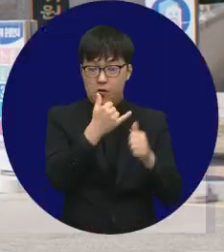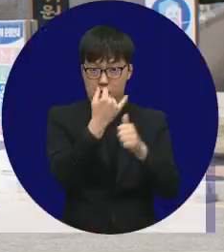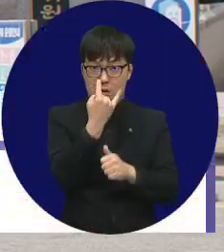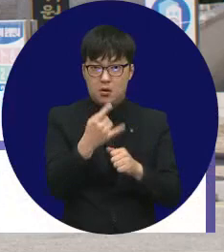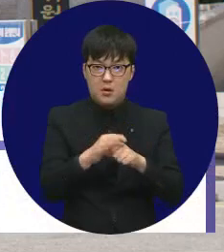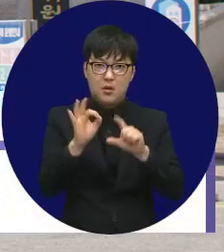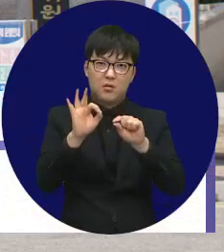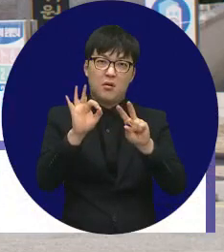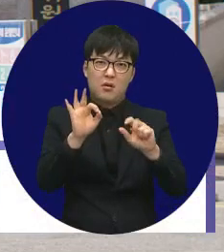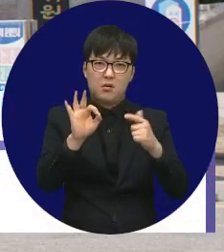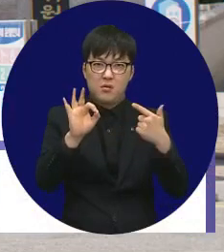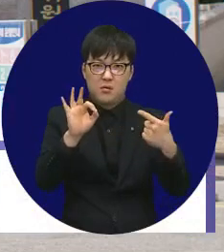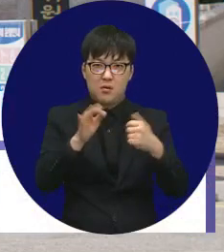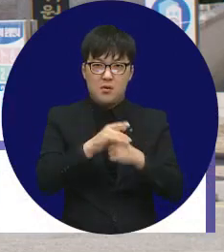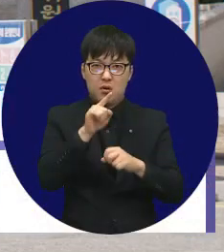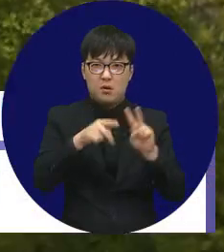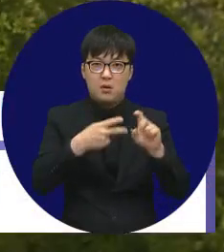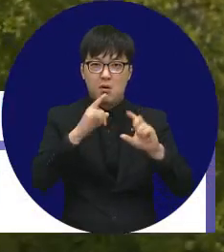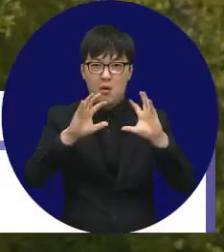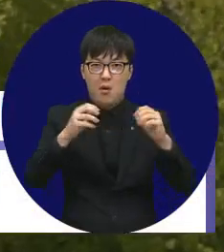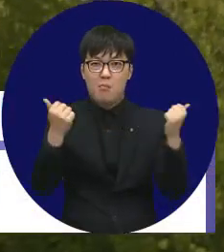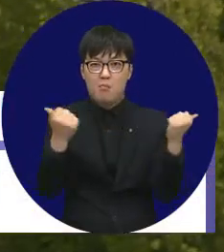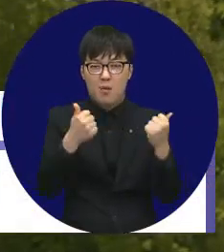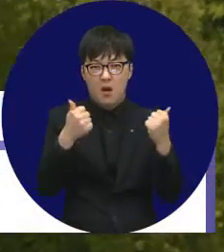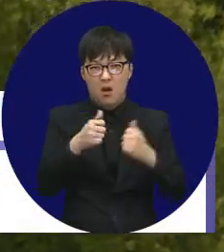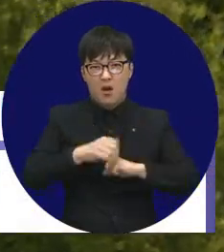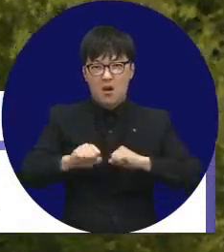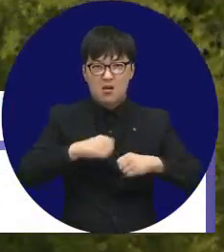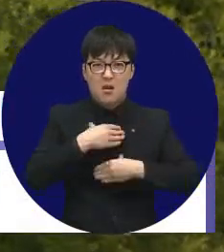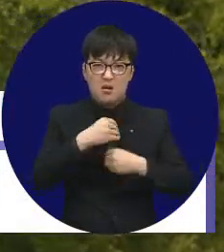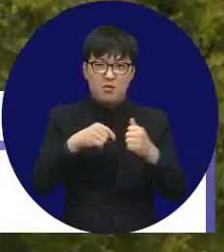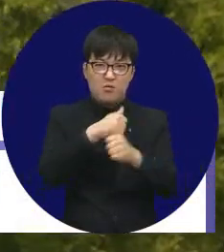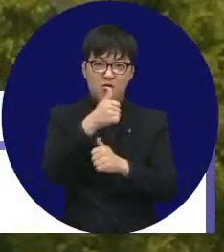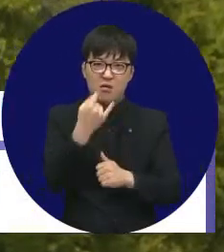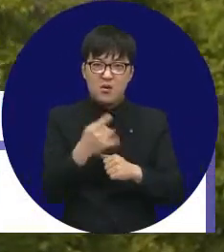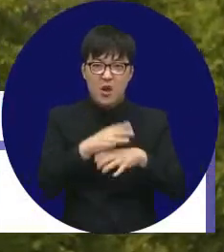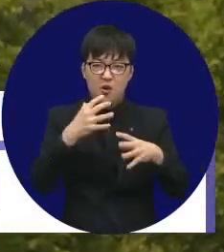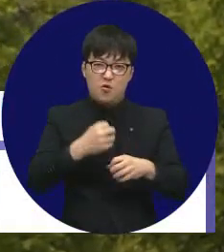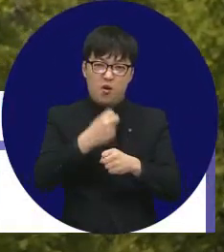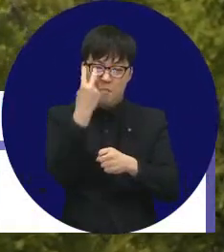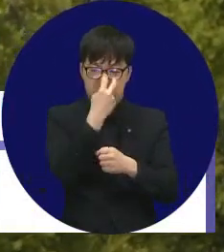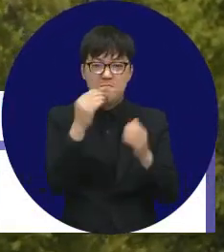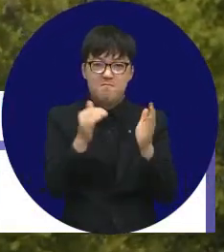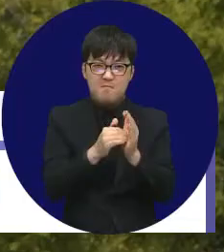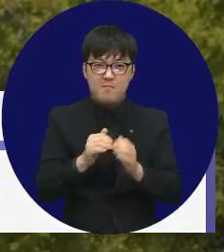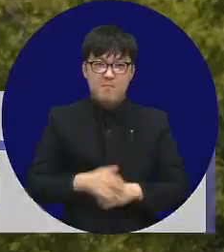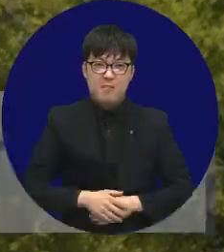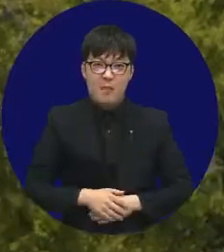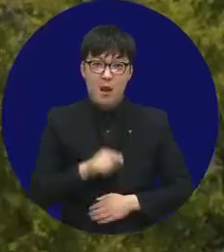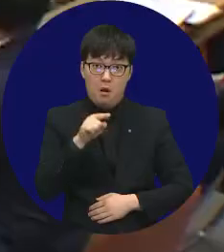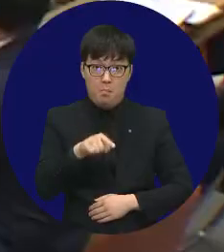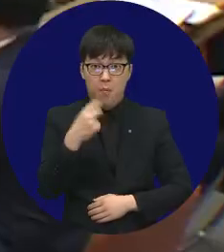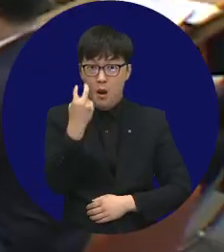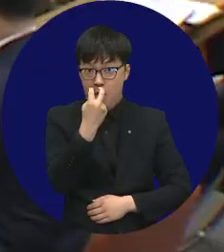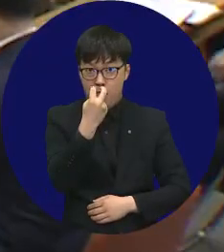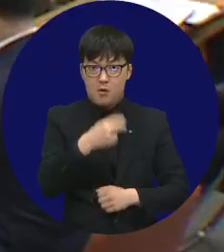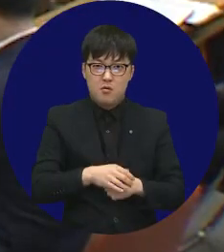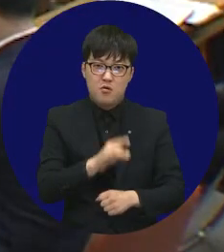중앙선거관리위원회가 지난 10월 26일 제21대 국회 행정안전위원회의 종합국정감사를 수감했습니다.